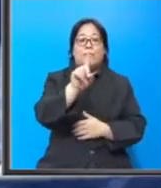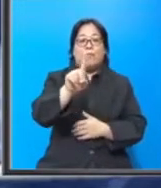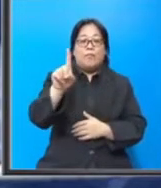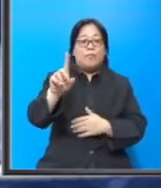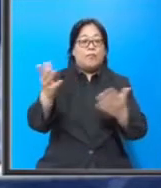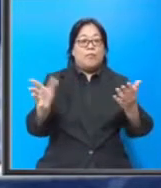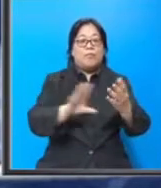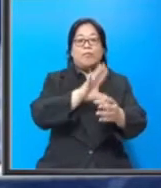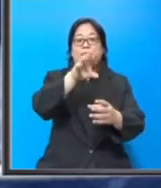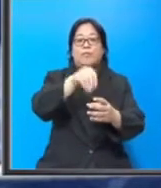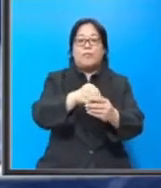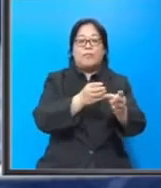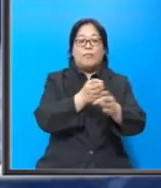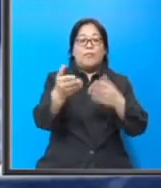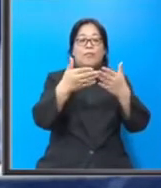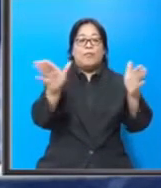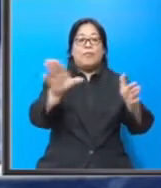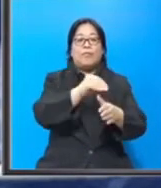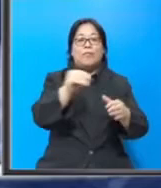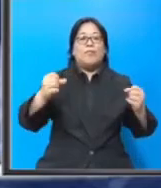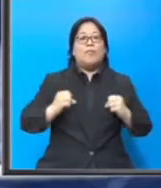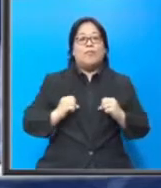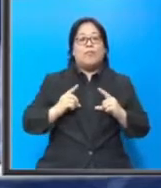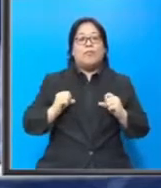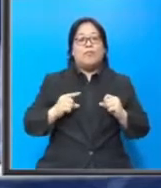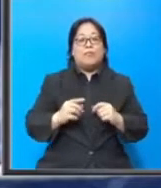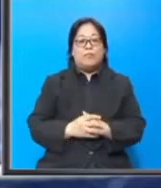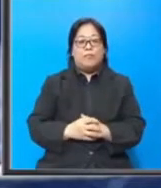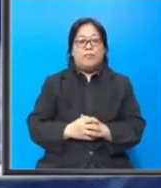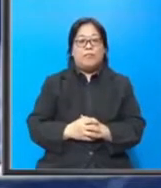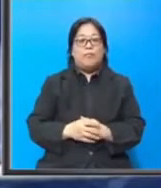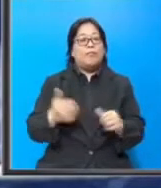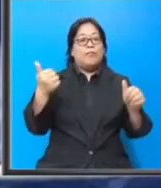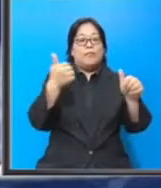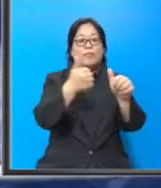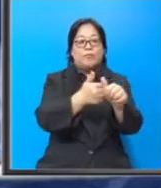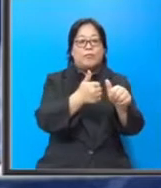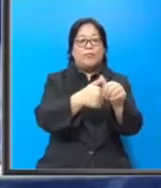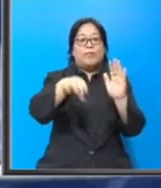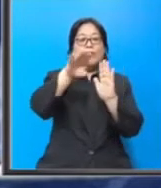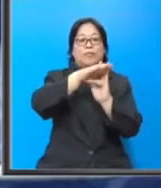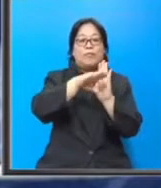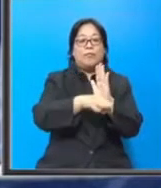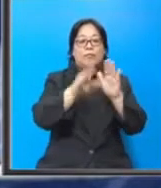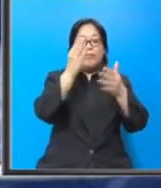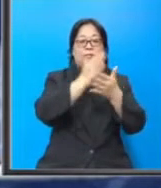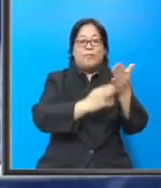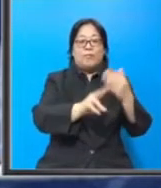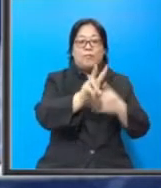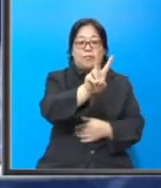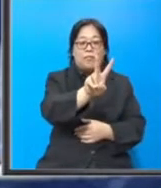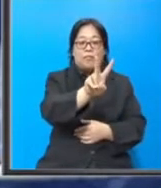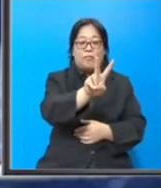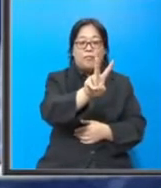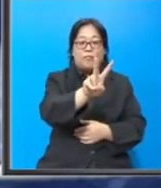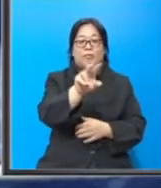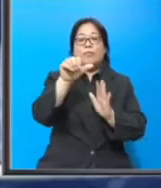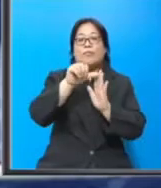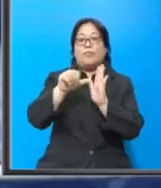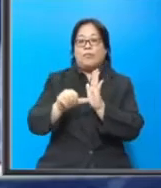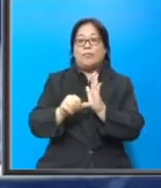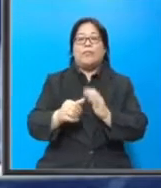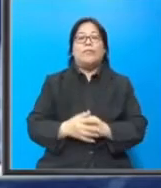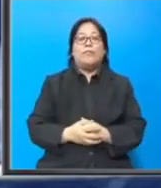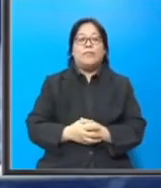adalah melibatkan sektor awam dan sektor swasta sebagaimana diperuntukkan dalam Seksyen 2 Akta